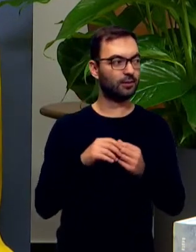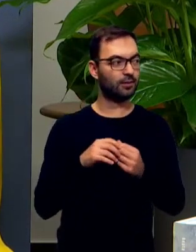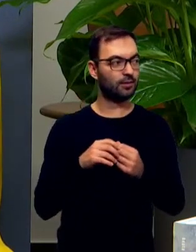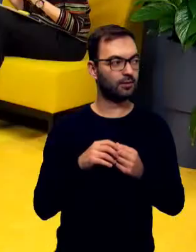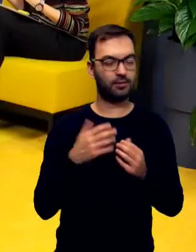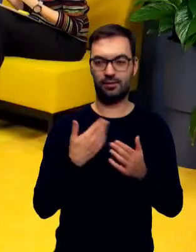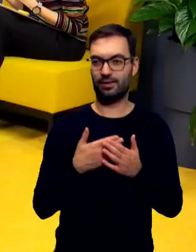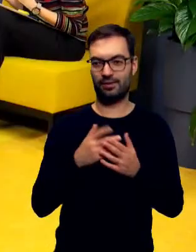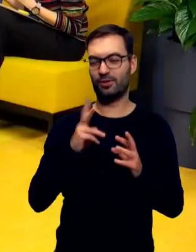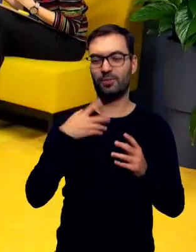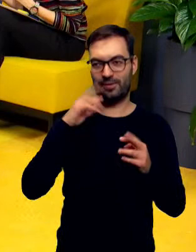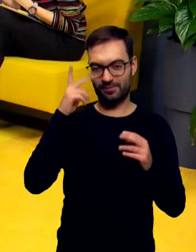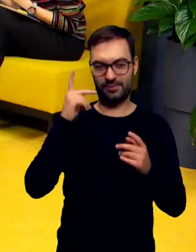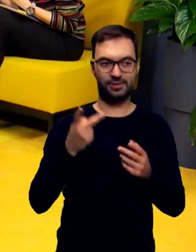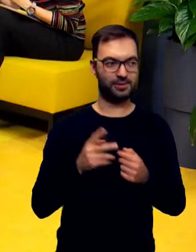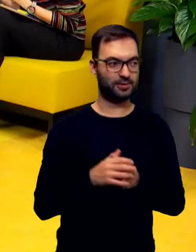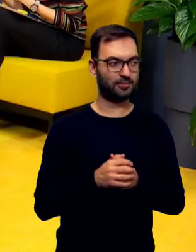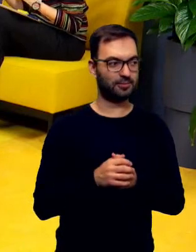niby dlaczego?